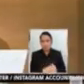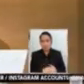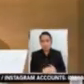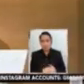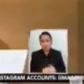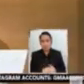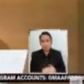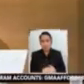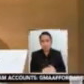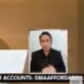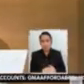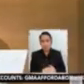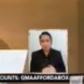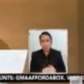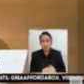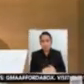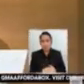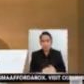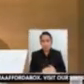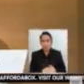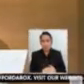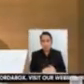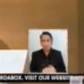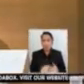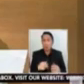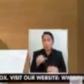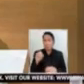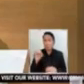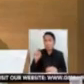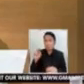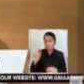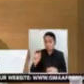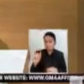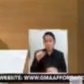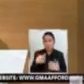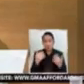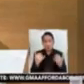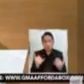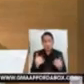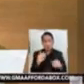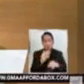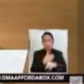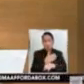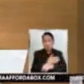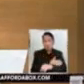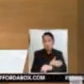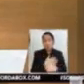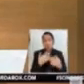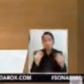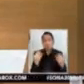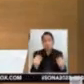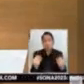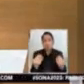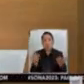I know that the state of the nation is sound and is improving. Dumating na po ang